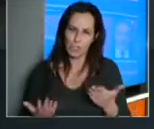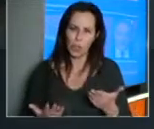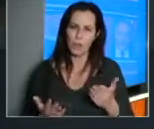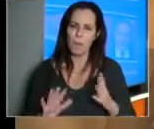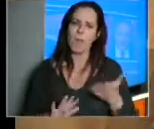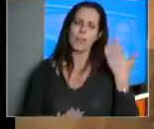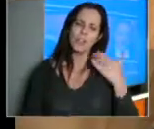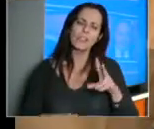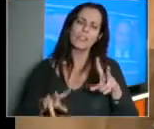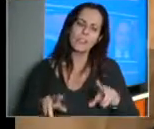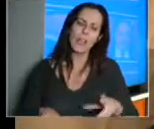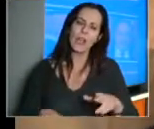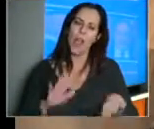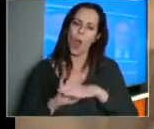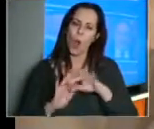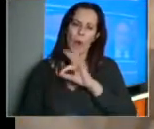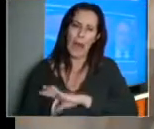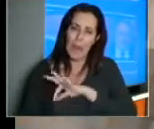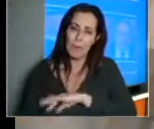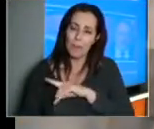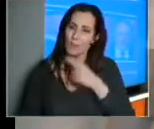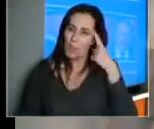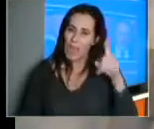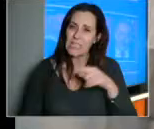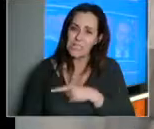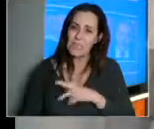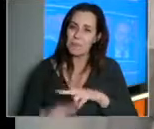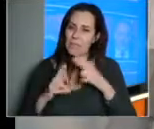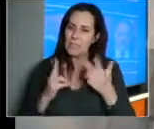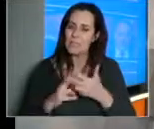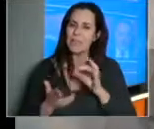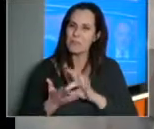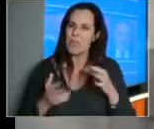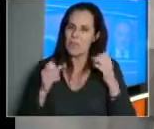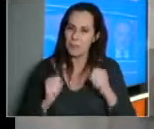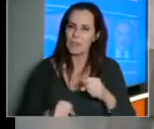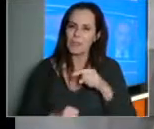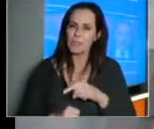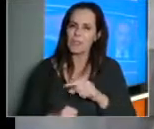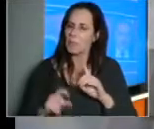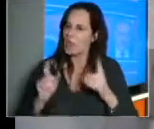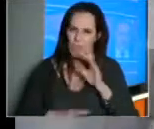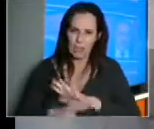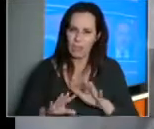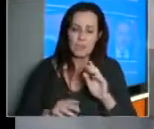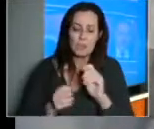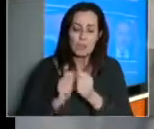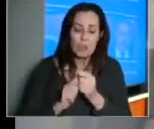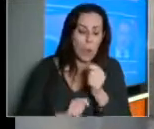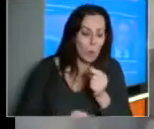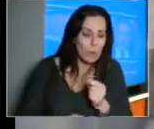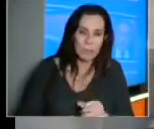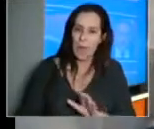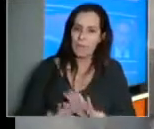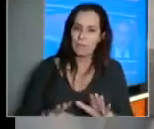מה שהיה הוא שיהיה החוק של ליברמן, אגב, בעצמו יזם עם צוות מקצועי במשרד הביטחון, זה מה שיהיה, עם שינויים כאלה